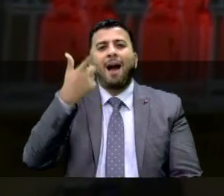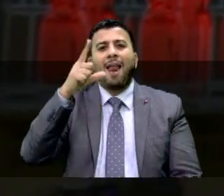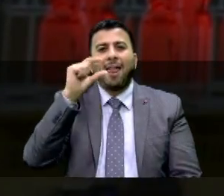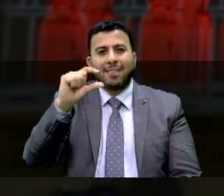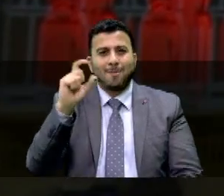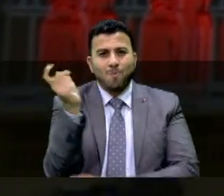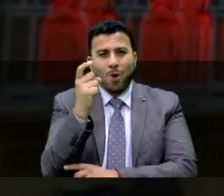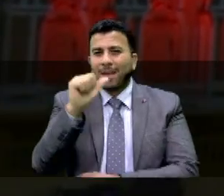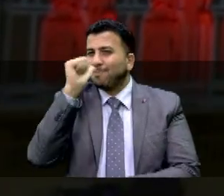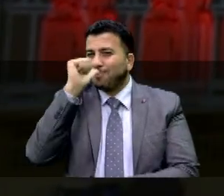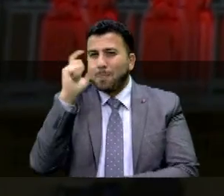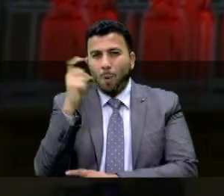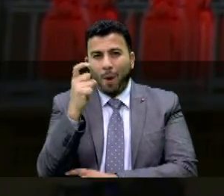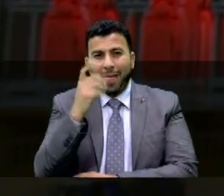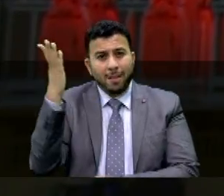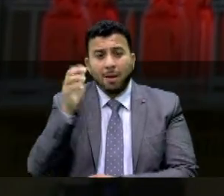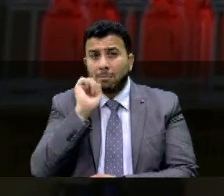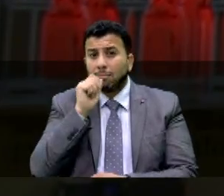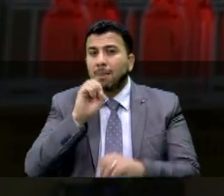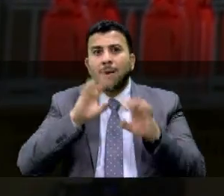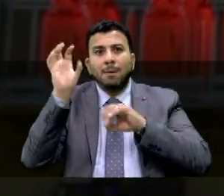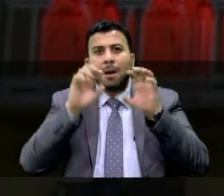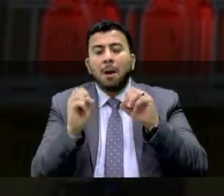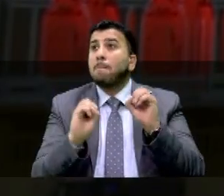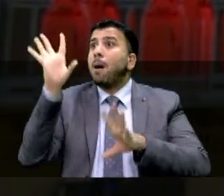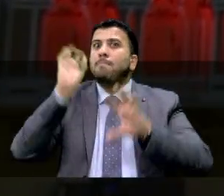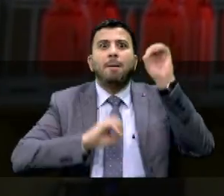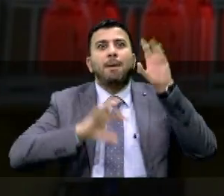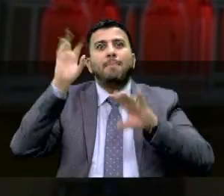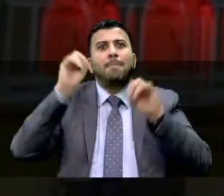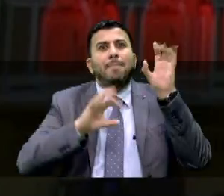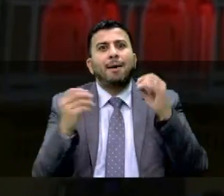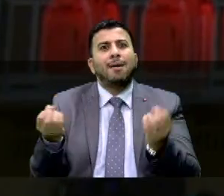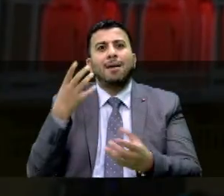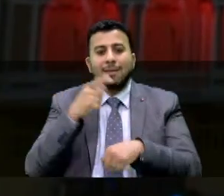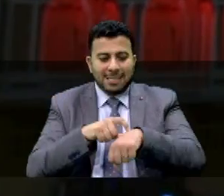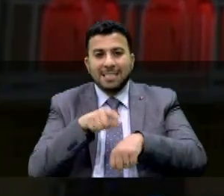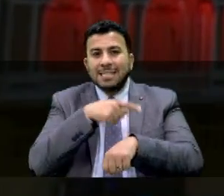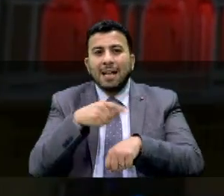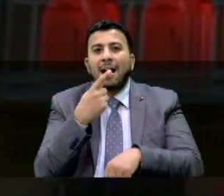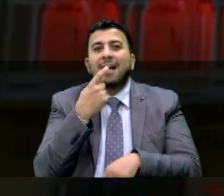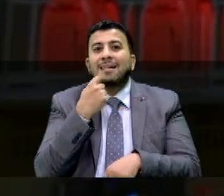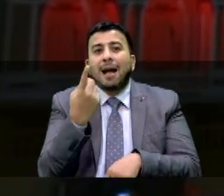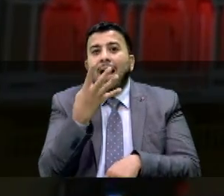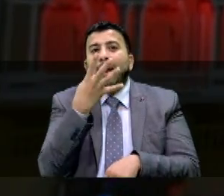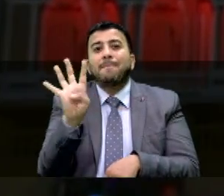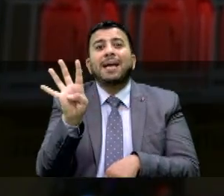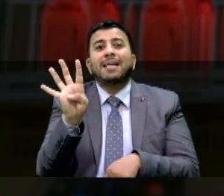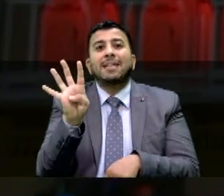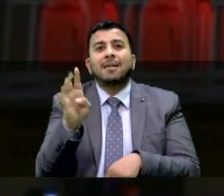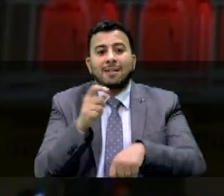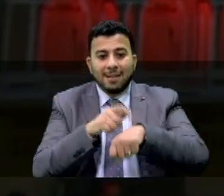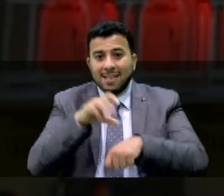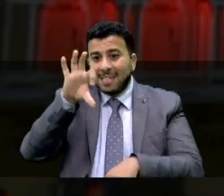عروض حية مصحوبة بالألعاب النارية ولمدة تقريبا 40 دقيقة يوميا من بعد